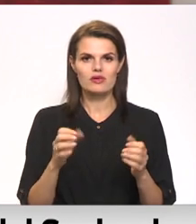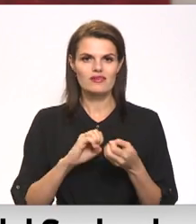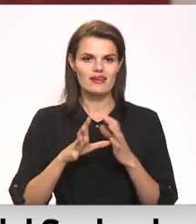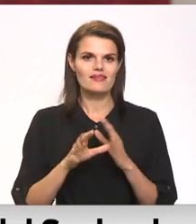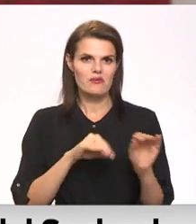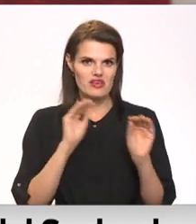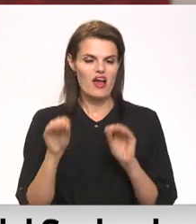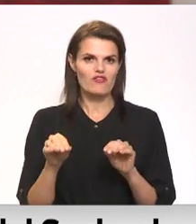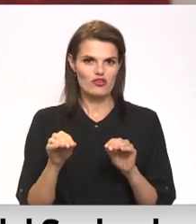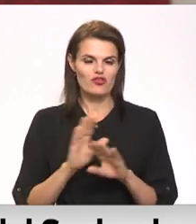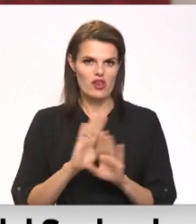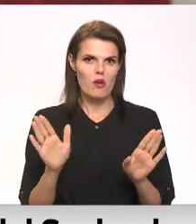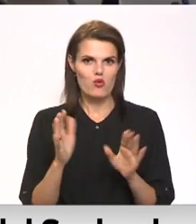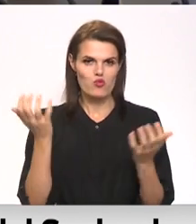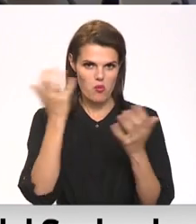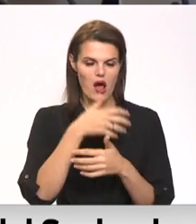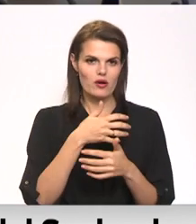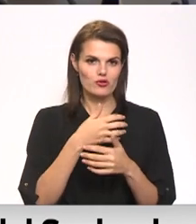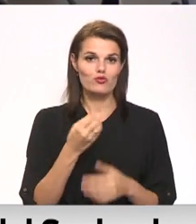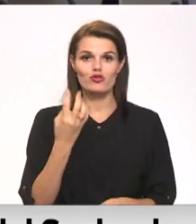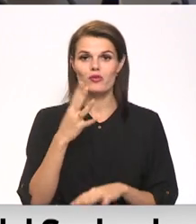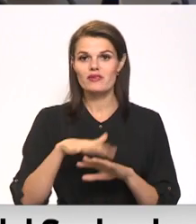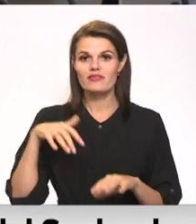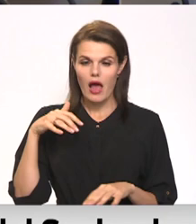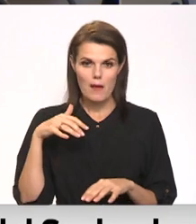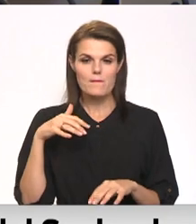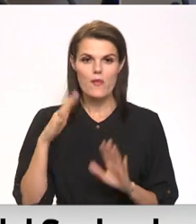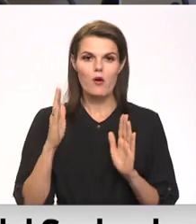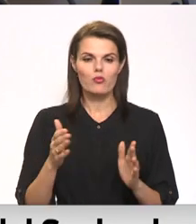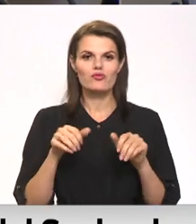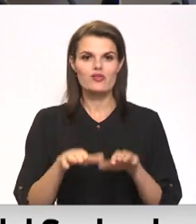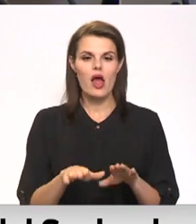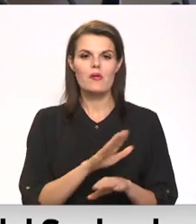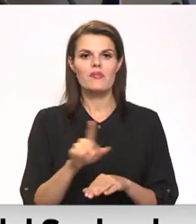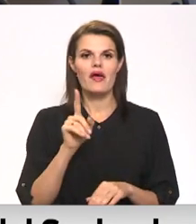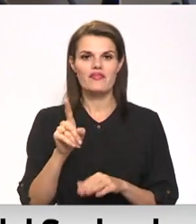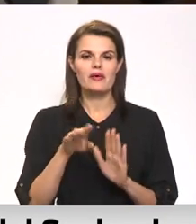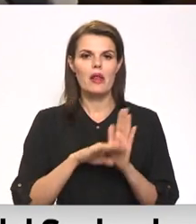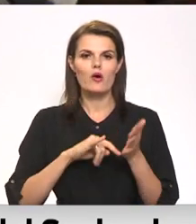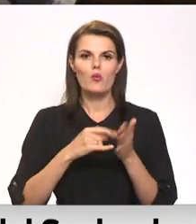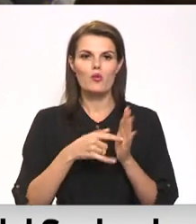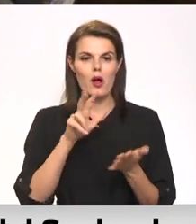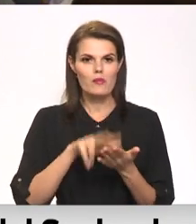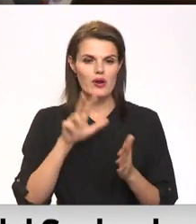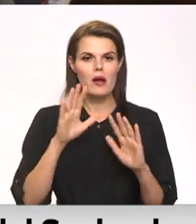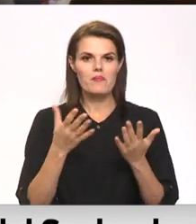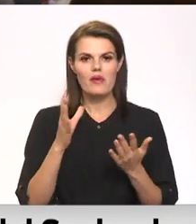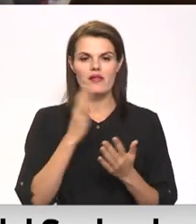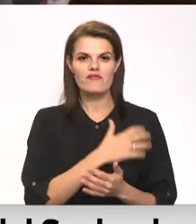sistēmas ieviešanu nebūtu pārpratumu. 14. Saeimai būs jālem ne tikai par likumprojektu pieņemšanu, bet būs arī